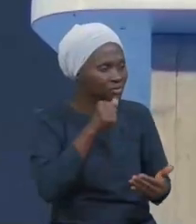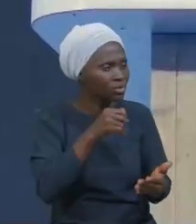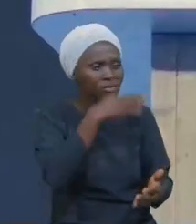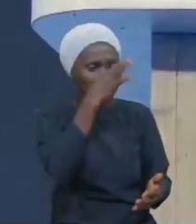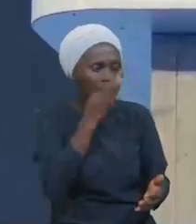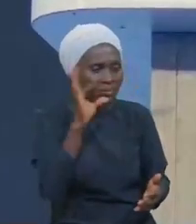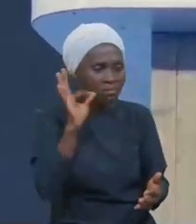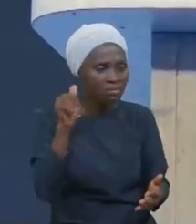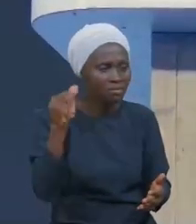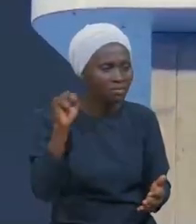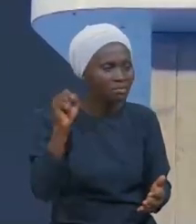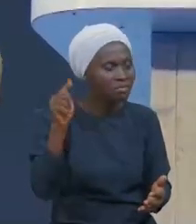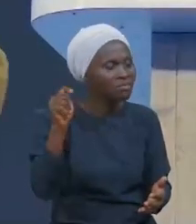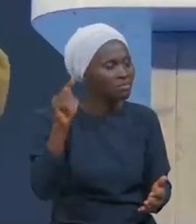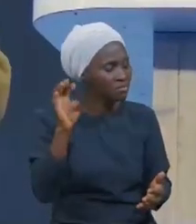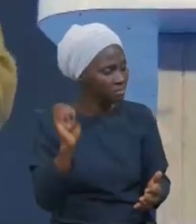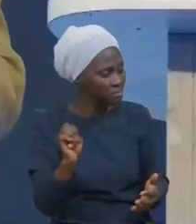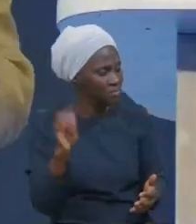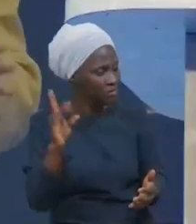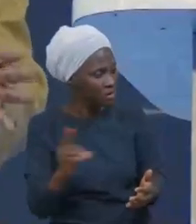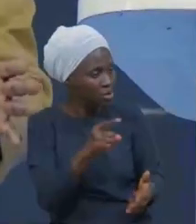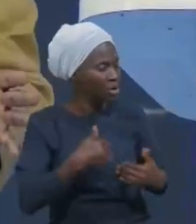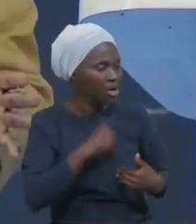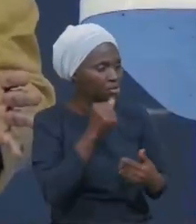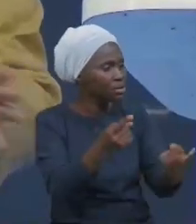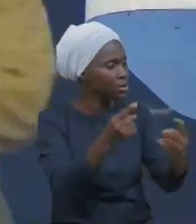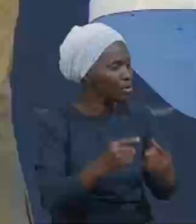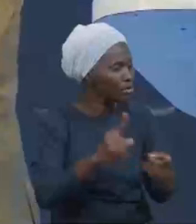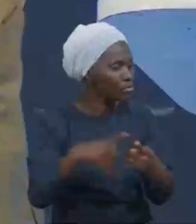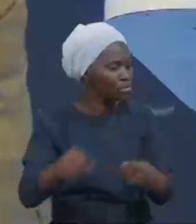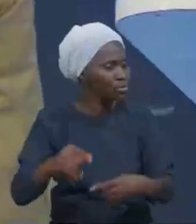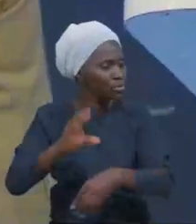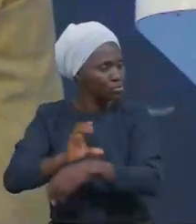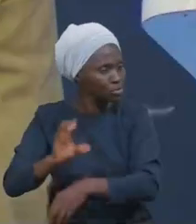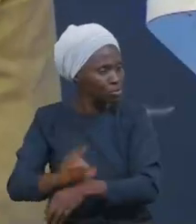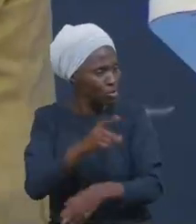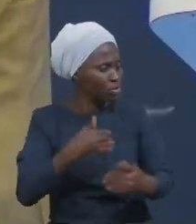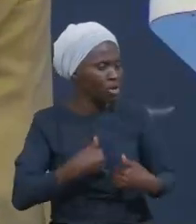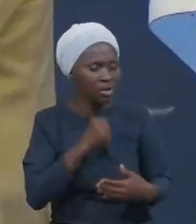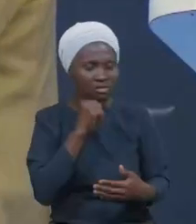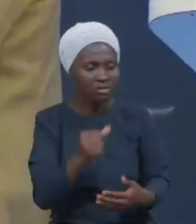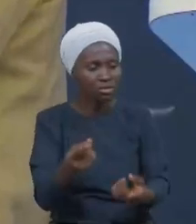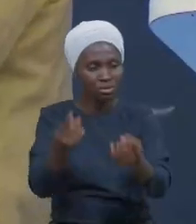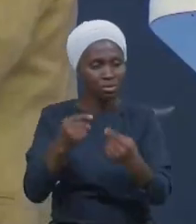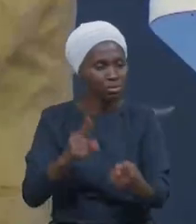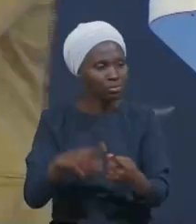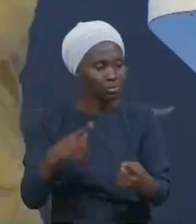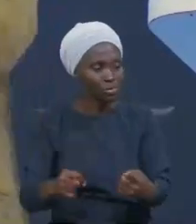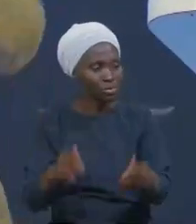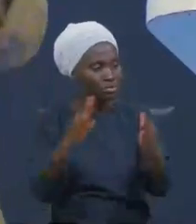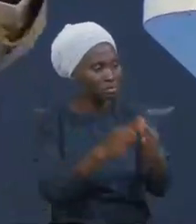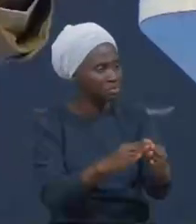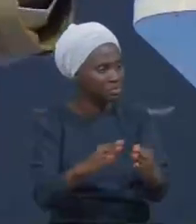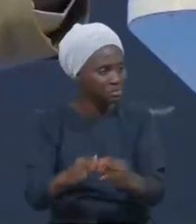Tu n'es pas venu à la synagogue. Tu n'es pas venu à l'assemblée. Et ton